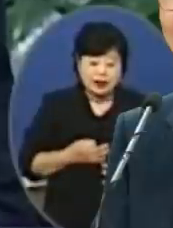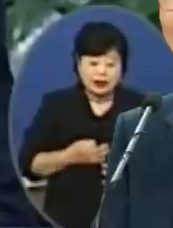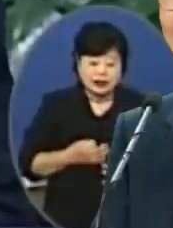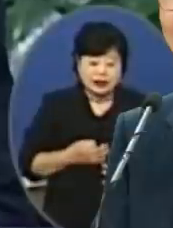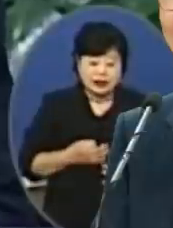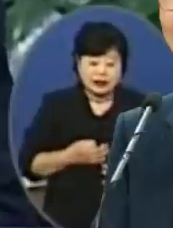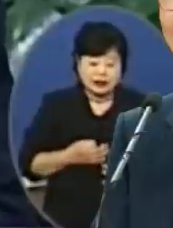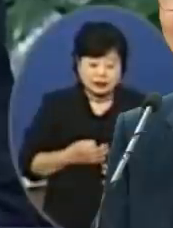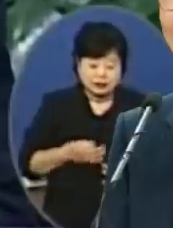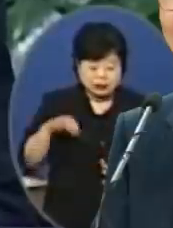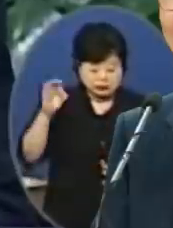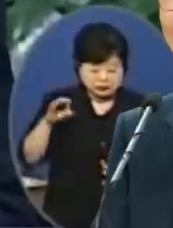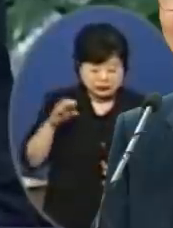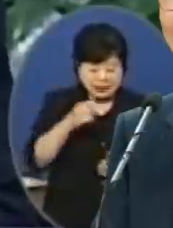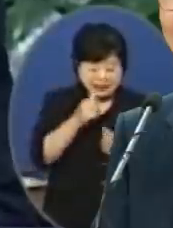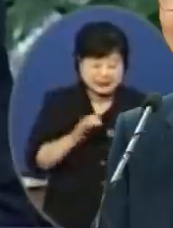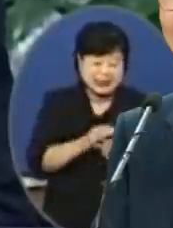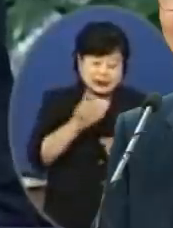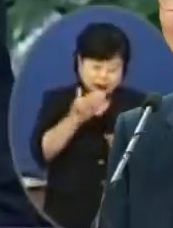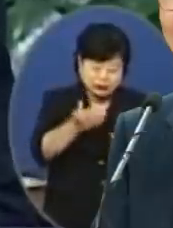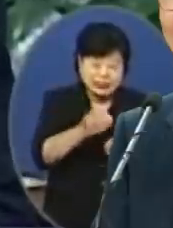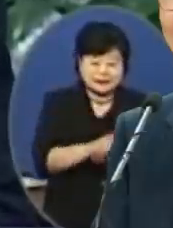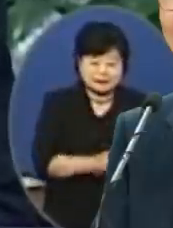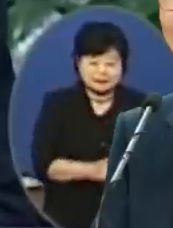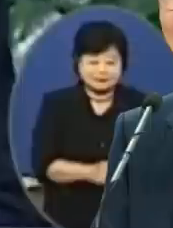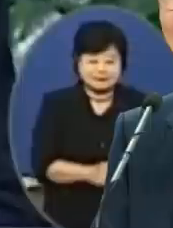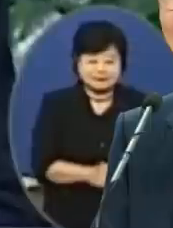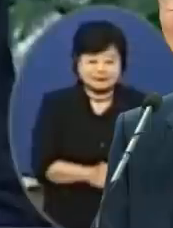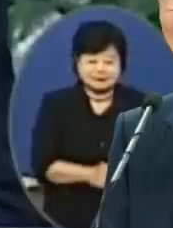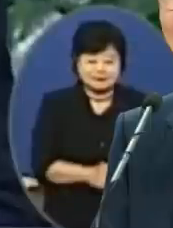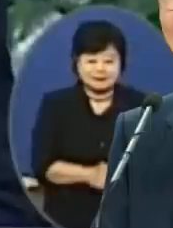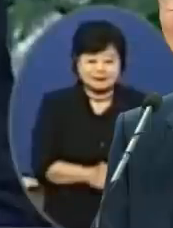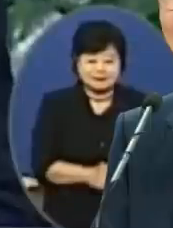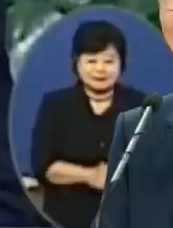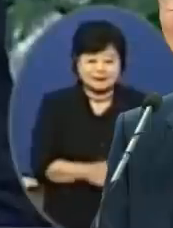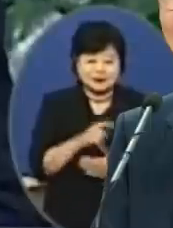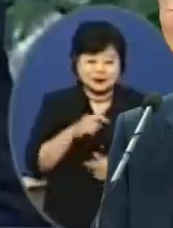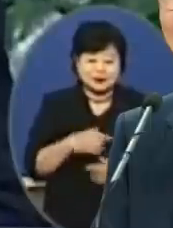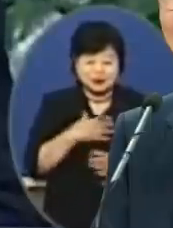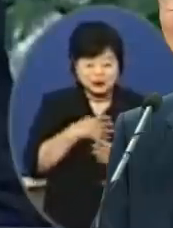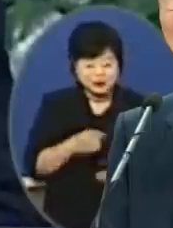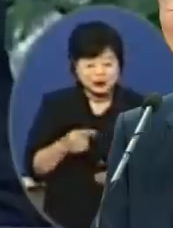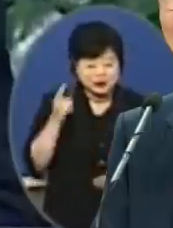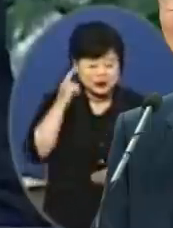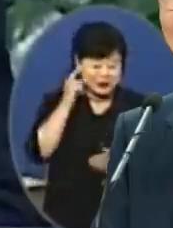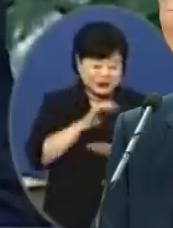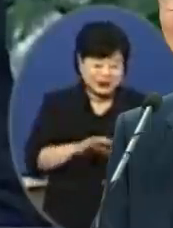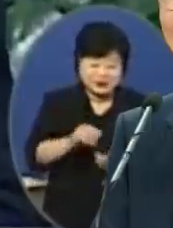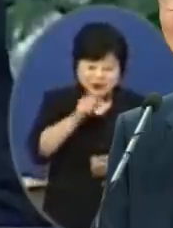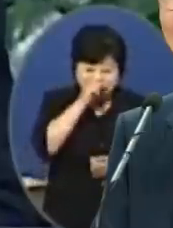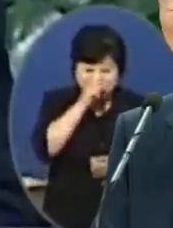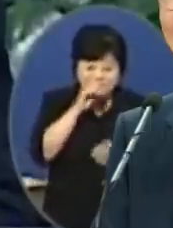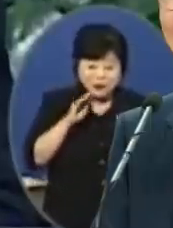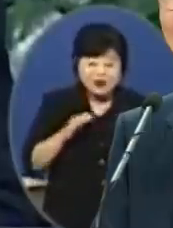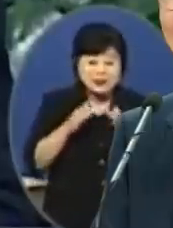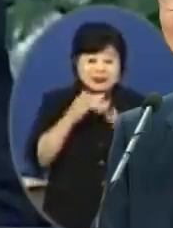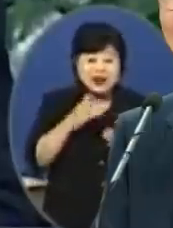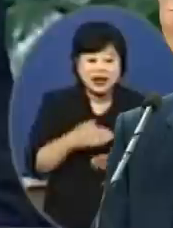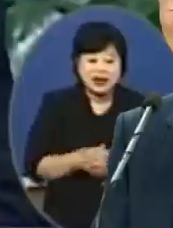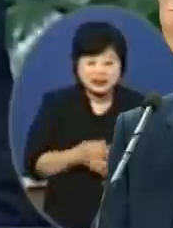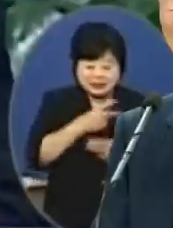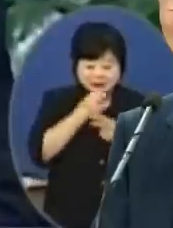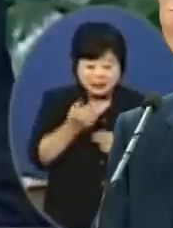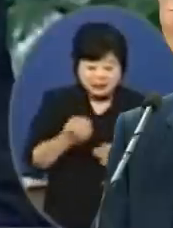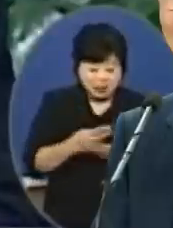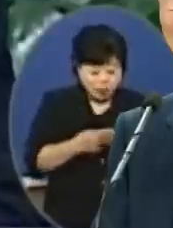그래도 사랑하신다. 하나님이 너를 사랑하신다. 속이 후련하고 좋습니다. 여러분도 오늘 집에 가서 주무시기